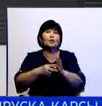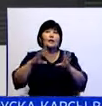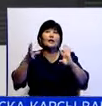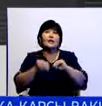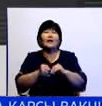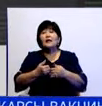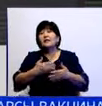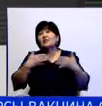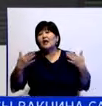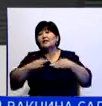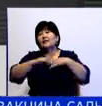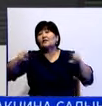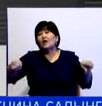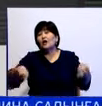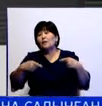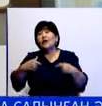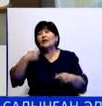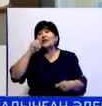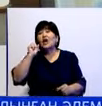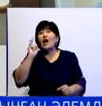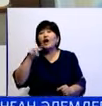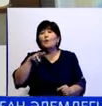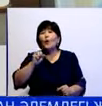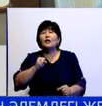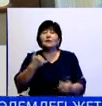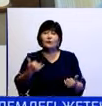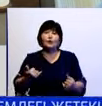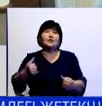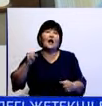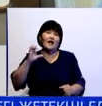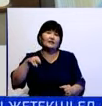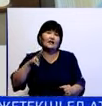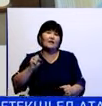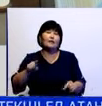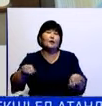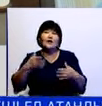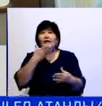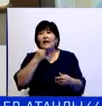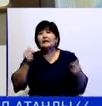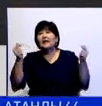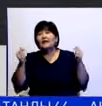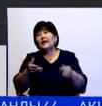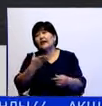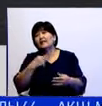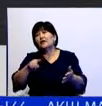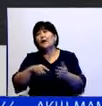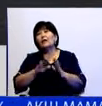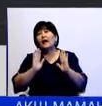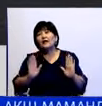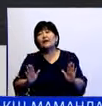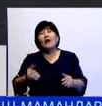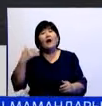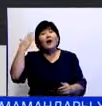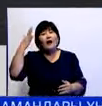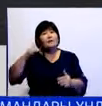нәтижесінде жазық даладан бой көтерген кешегі Ақмола бүгінгі Астана болып қалыптасқан. Тек сәні мен сәулеті келіскен әсем қала ғана емес,